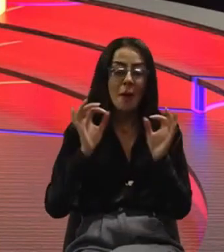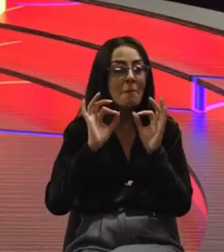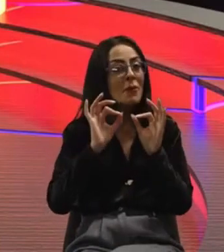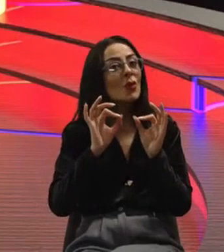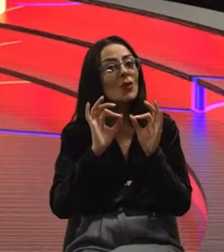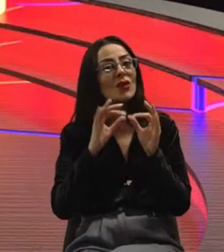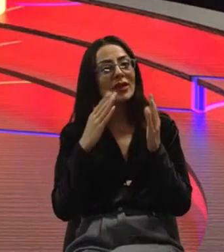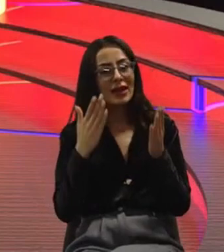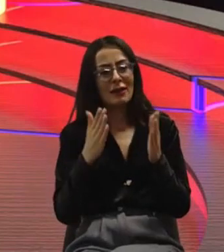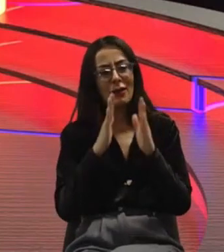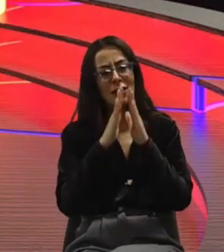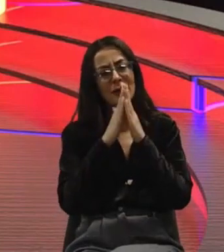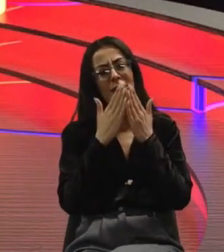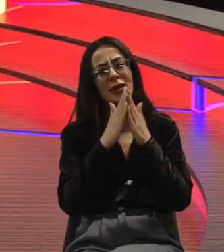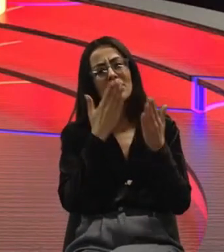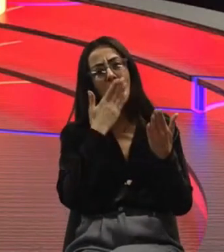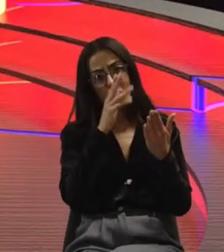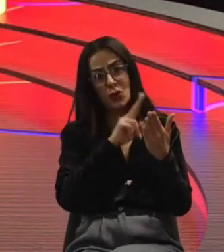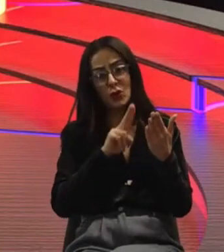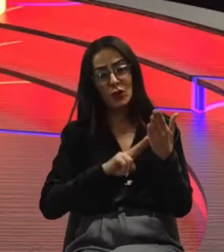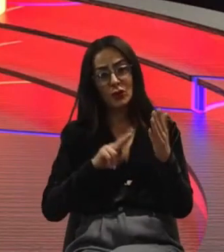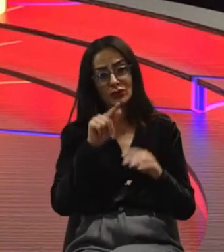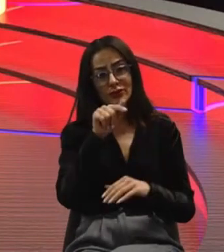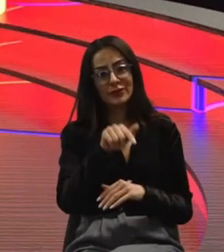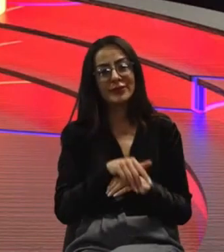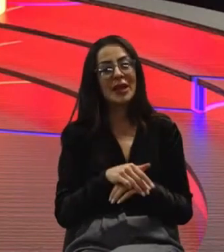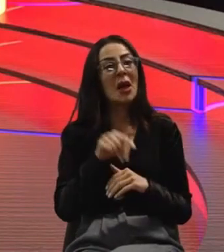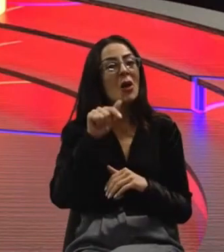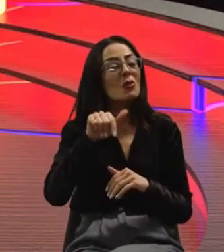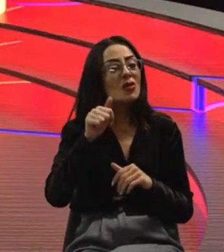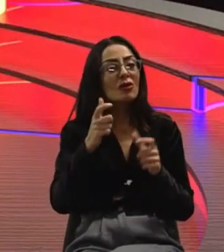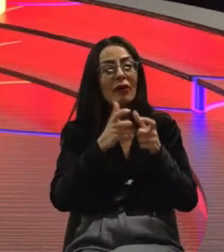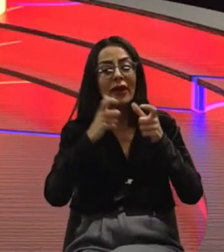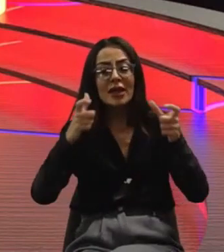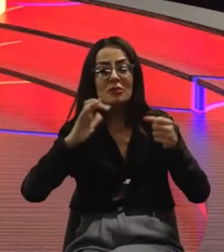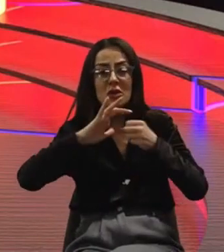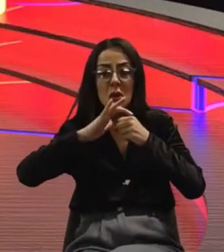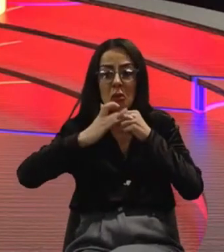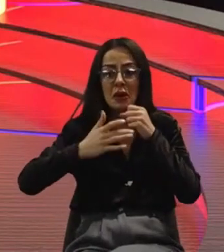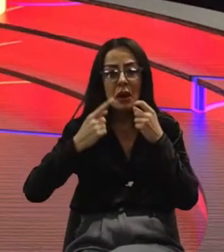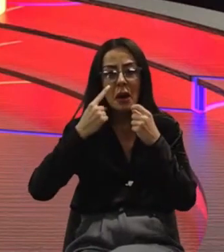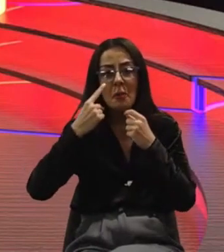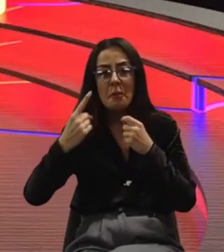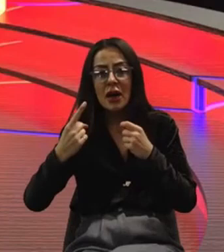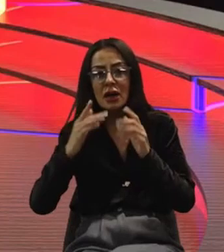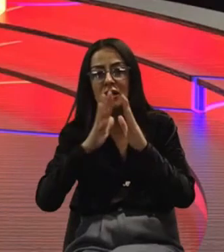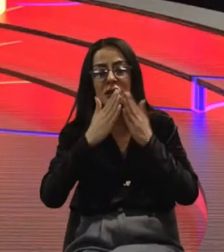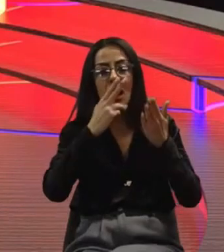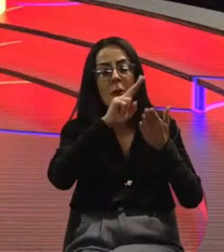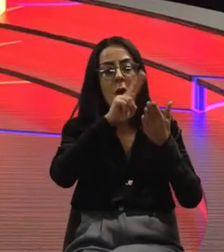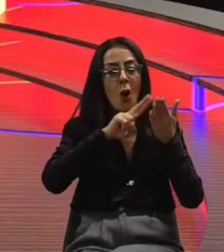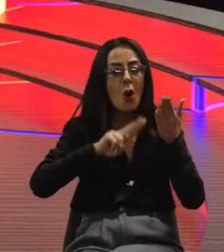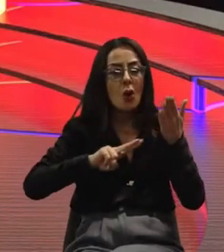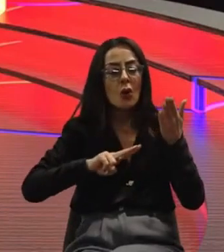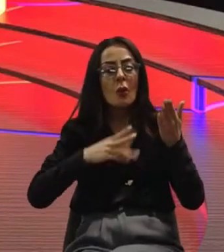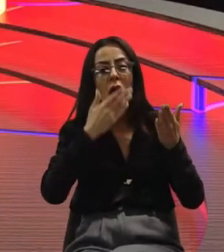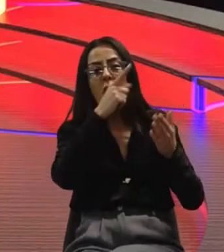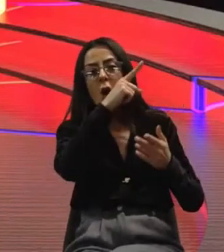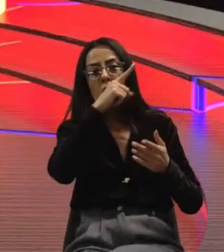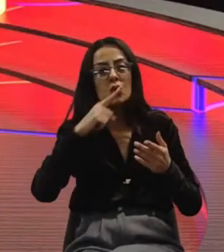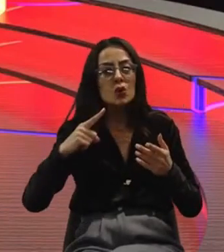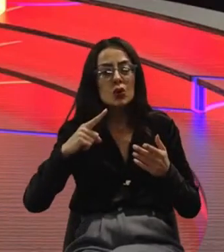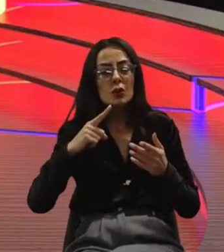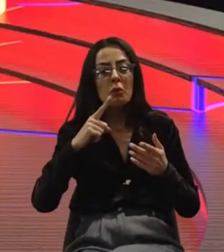mutlaka kitap okuyup Selam bugün gelişmiş ülkelerde kitap okuma oranı yılda 20-25 kitap kişi